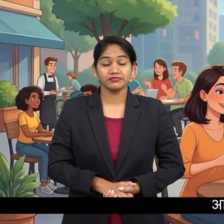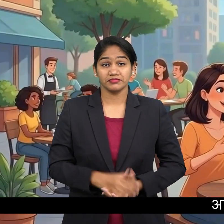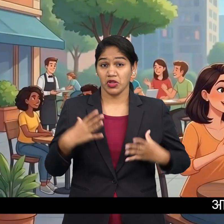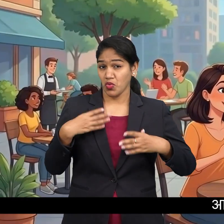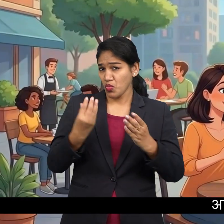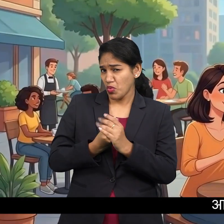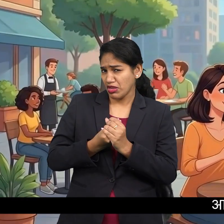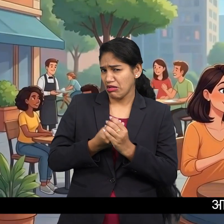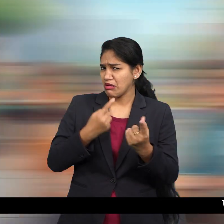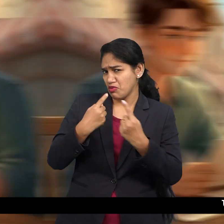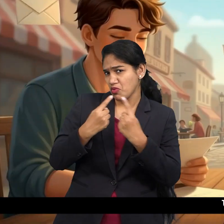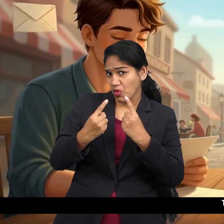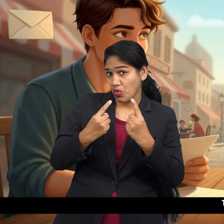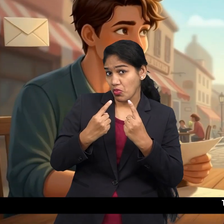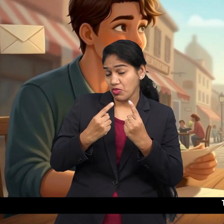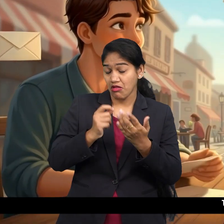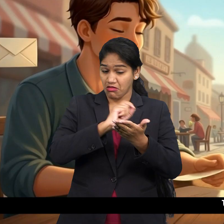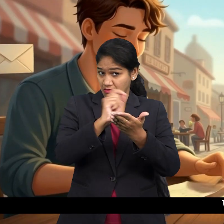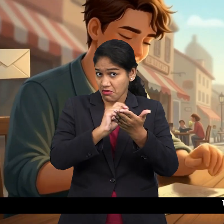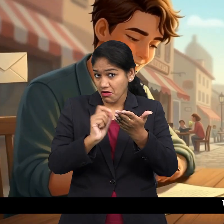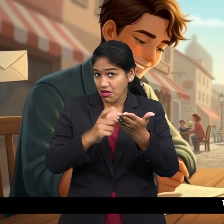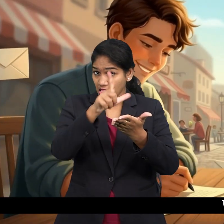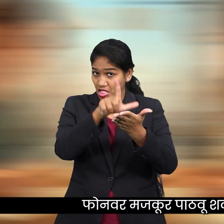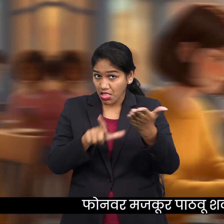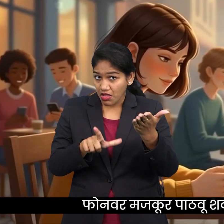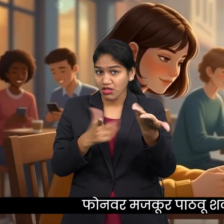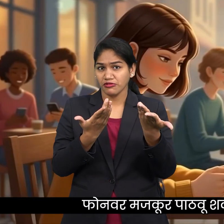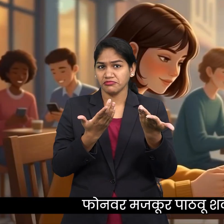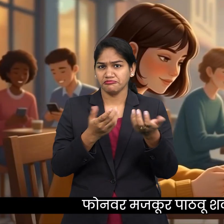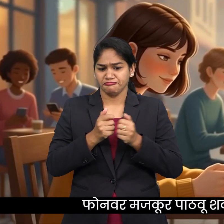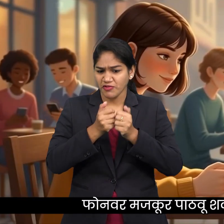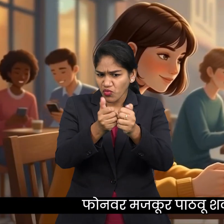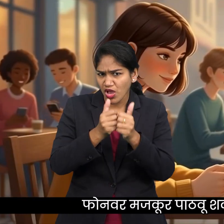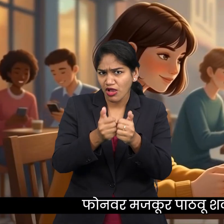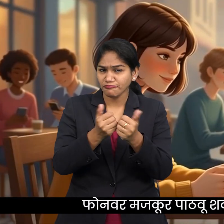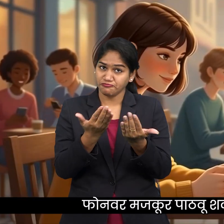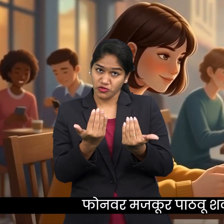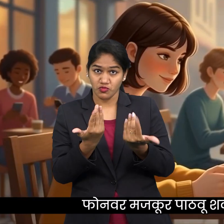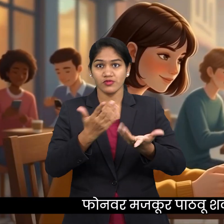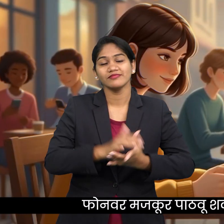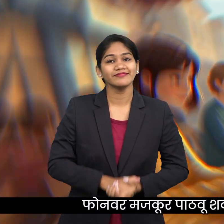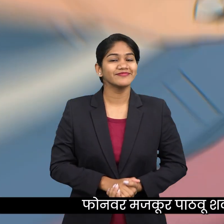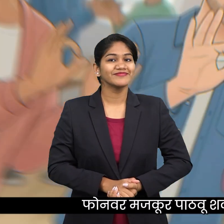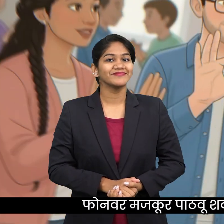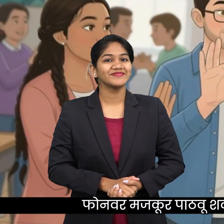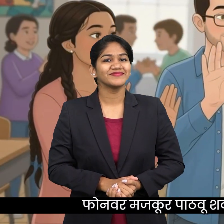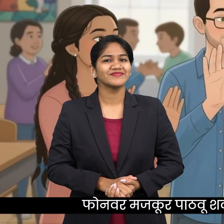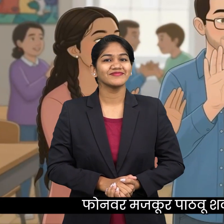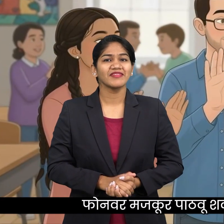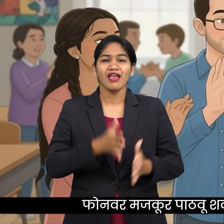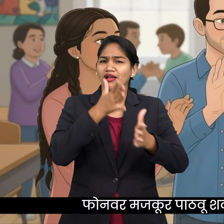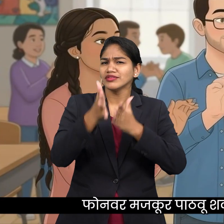आपण बोलू शकतो, पत्रे लिहू शकतो, फोनवर मजकूर पाठवू शकतो आणि सांकेतिक भाषा वापरू